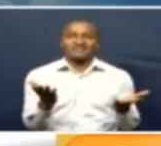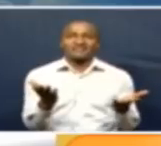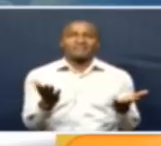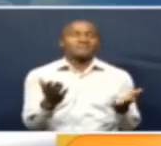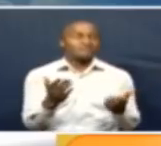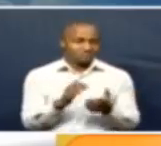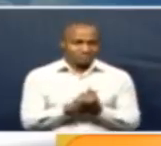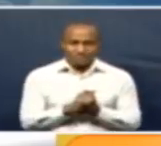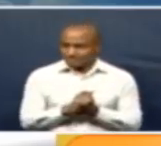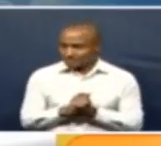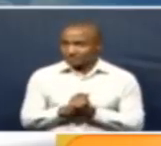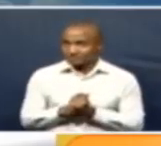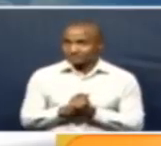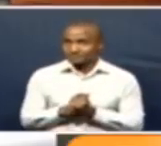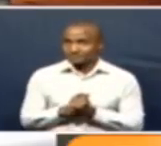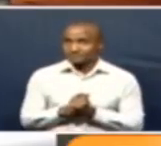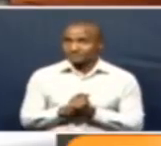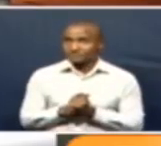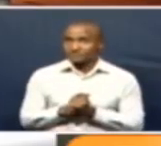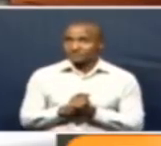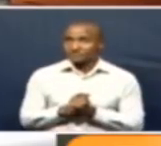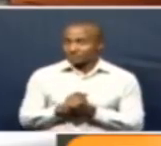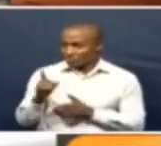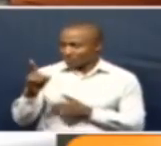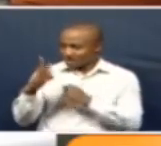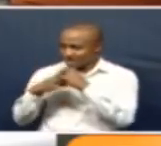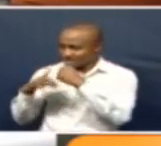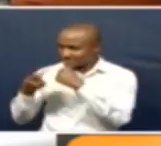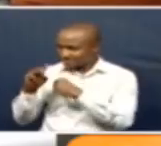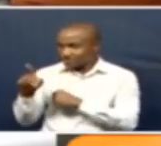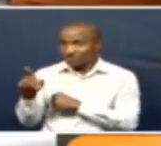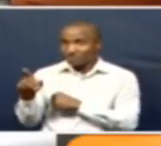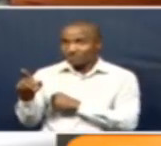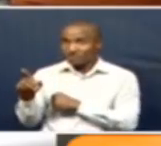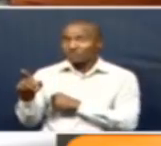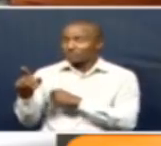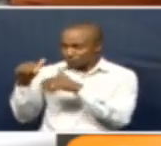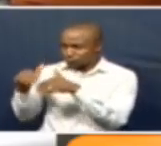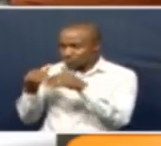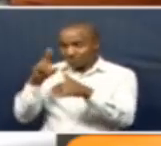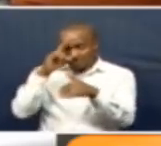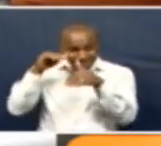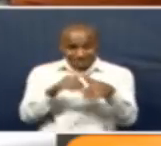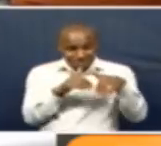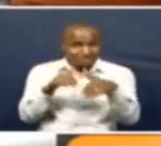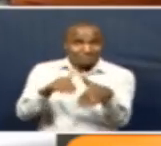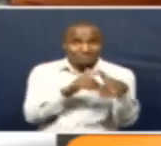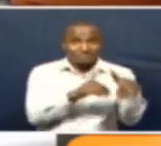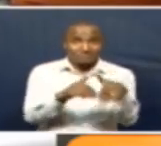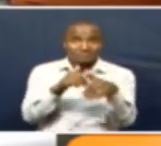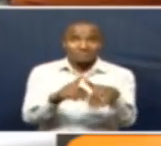crime. So katika hiyo heist ya 196 million ndio ulishikwa? Tulikimbishwa na polisi